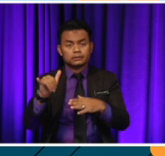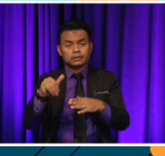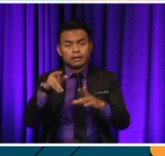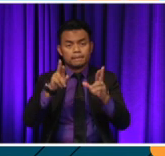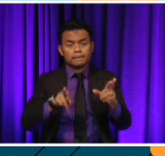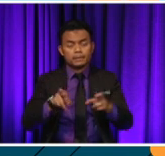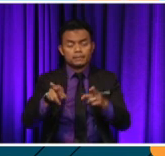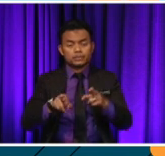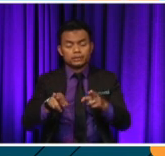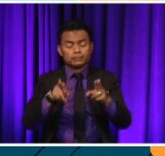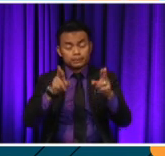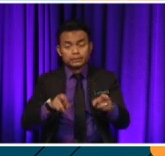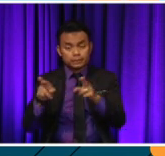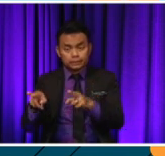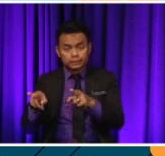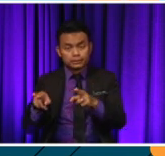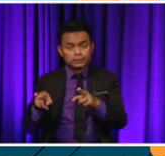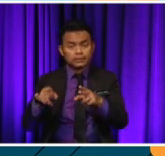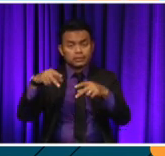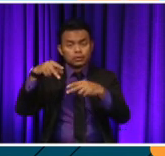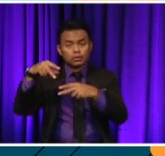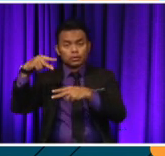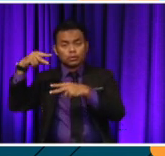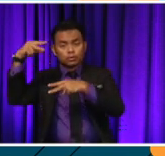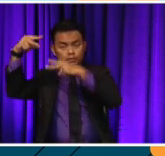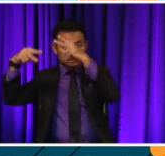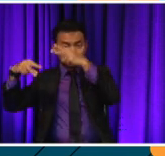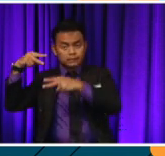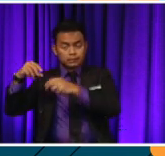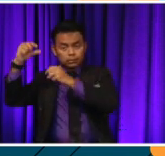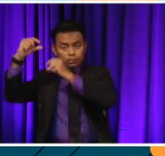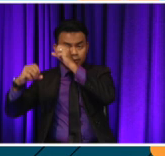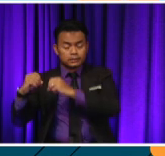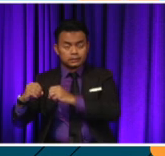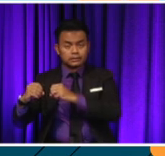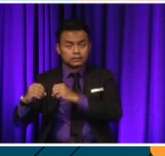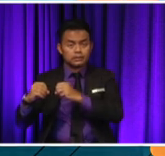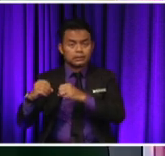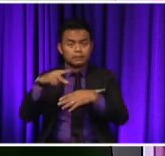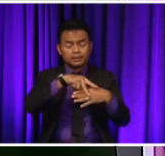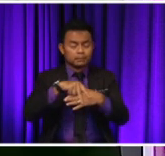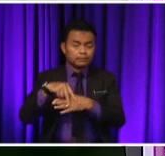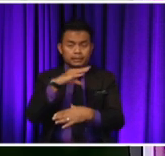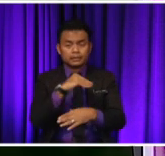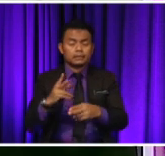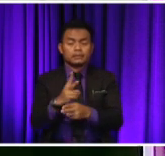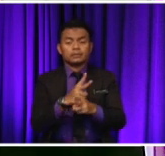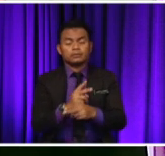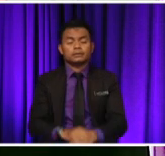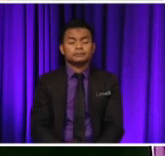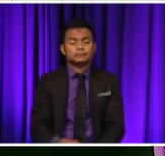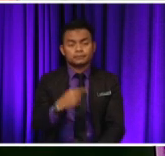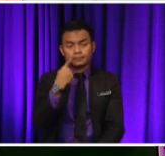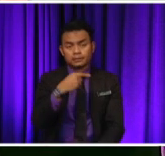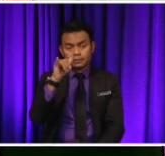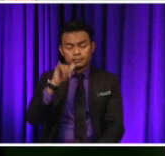pengorganisasian ketiga kepemimpinan dan yang keempat pengawalan Oke jadi cukup minta Siapa yang